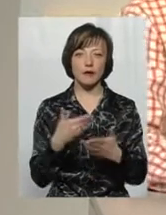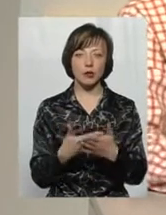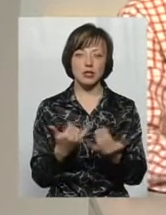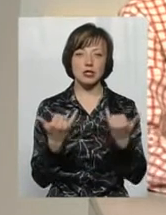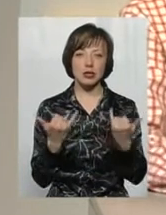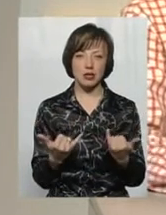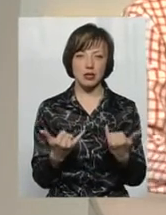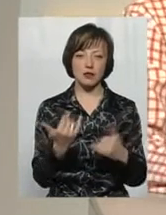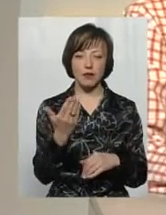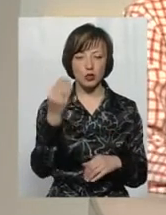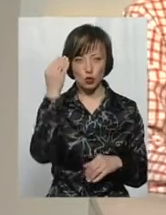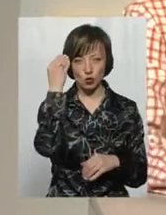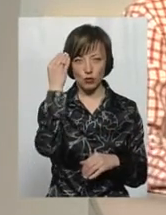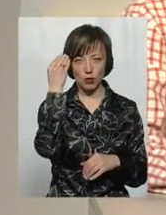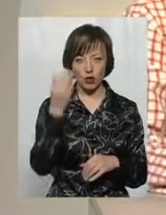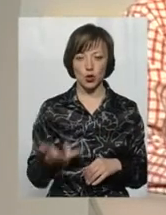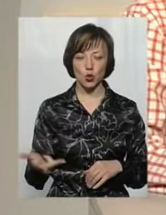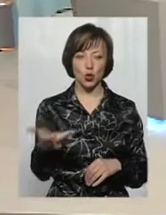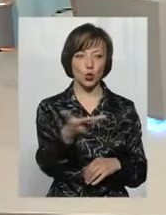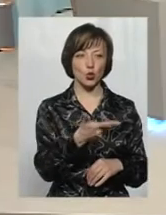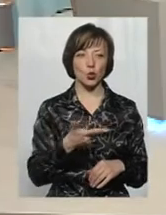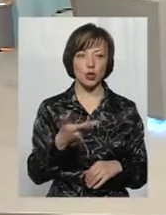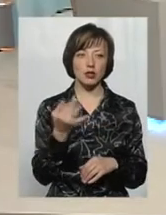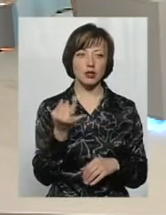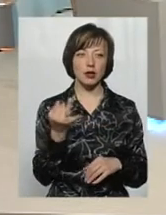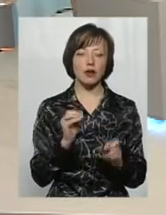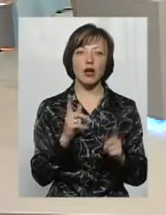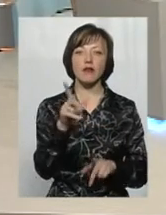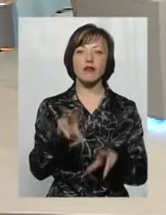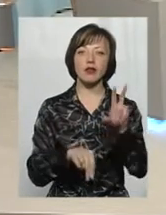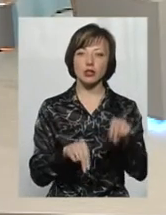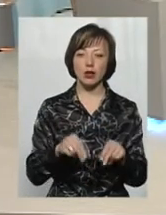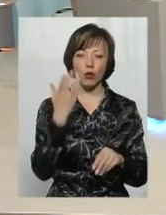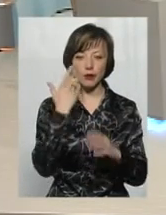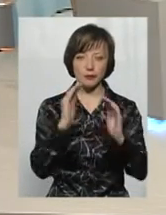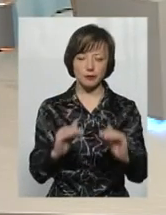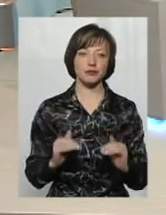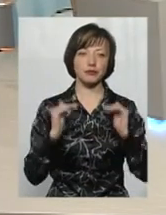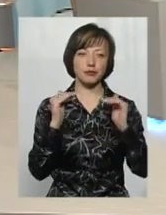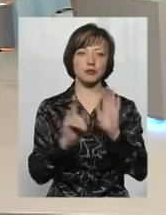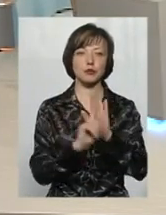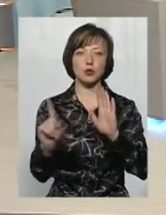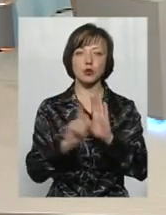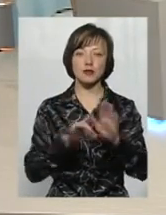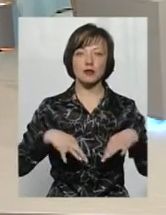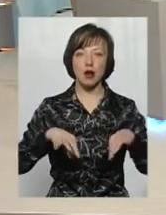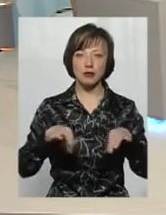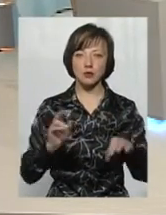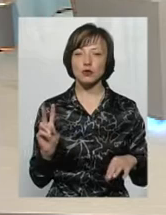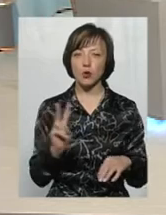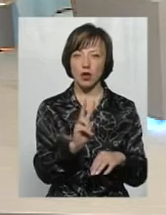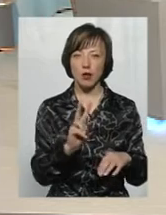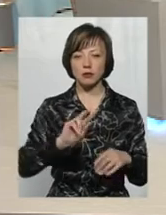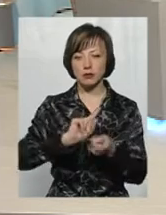зараз от ваша думка трьох мене цікавить. Як ви вважаєте, після того, як підвищився проїзд в громадському транспорті, в тролейбусі